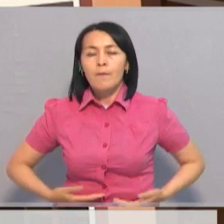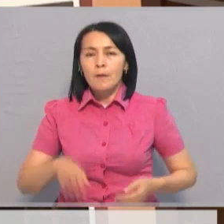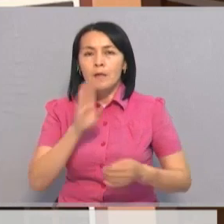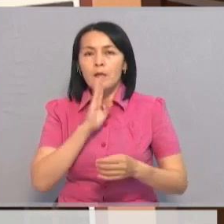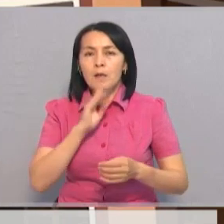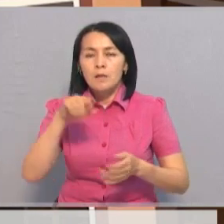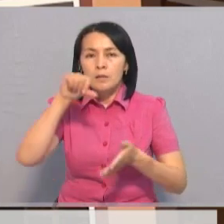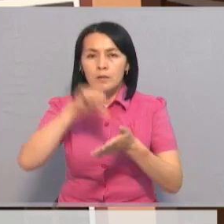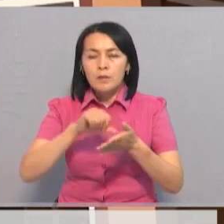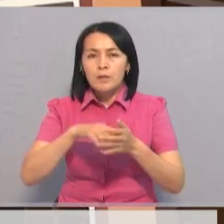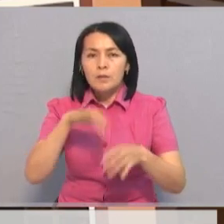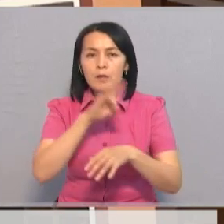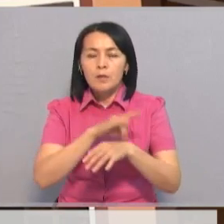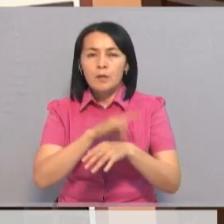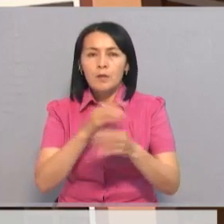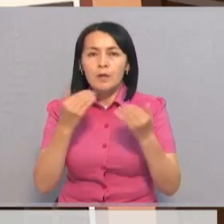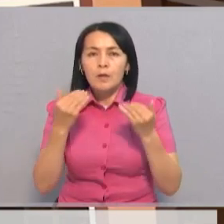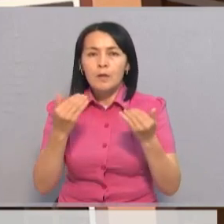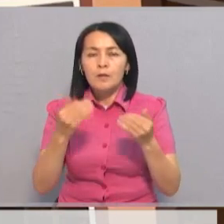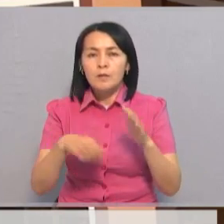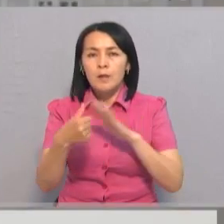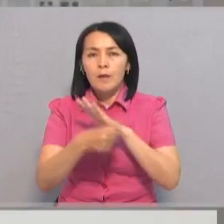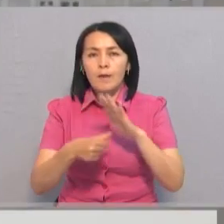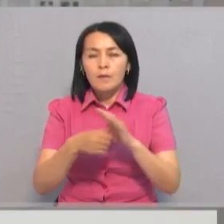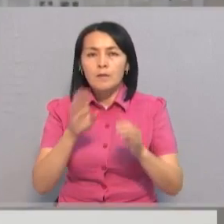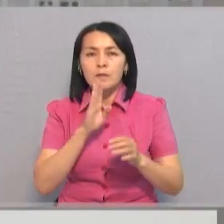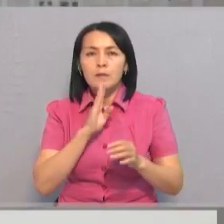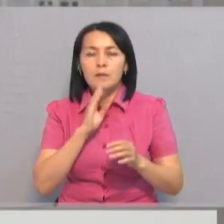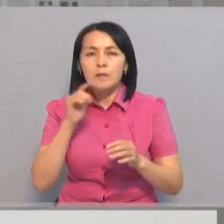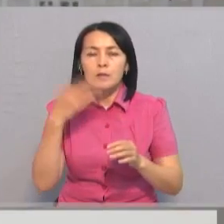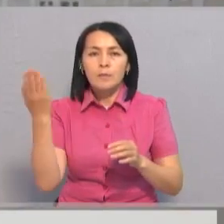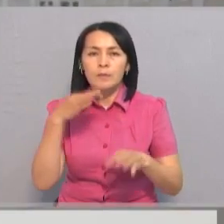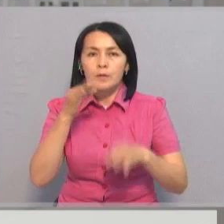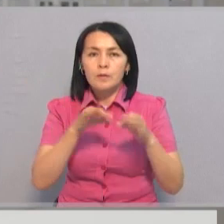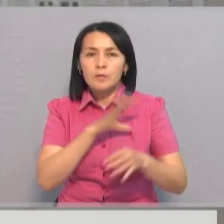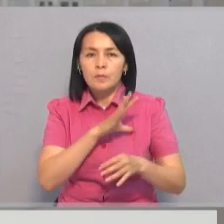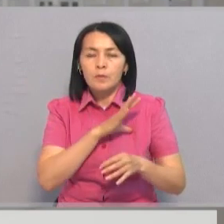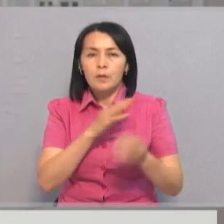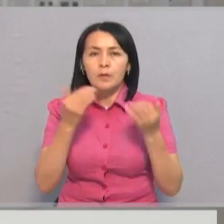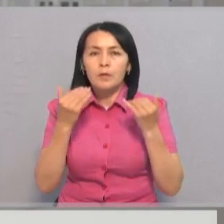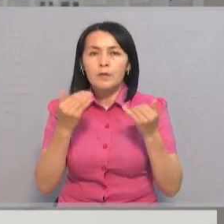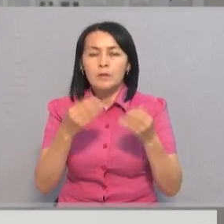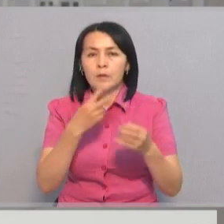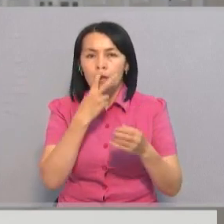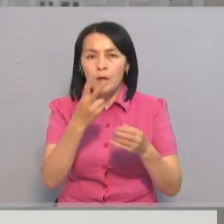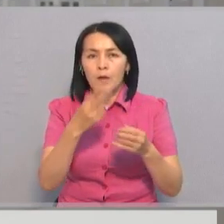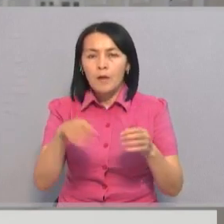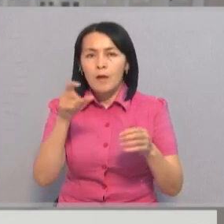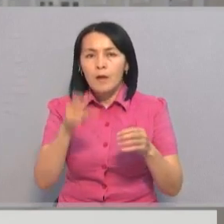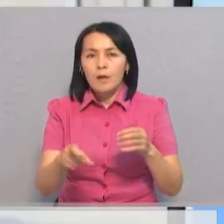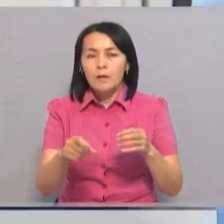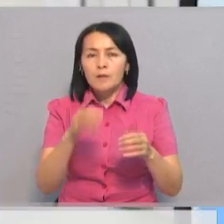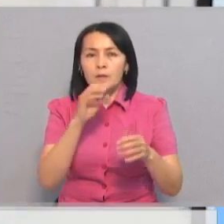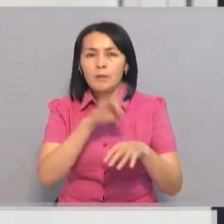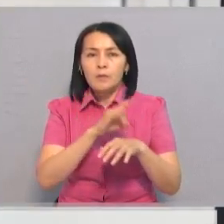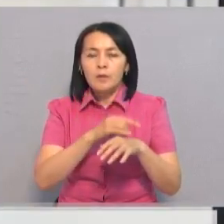жительницу, причастную к мошенничеству. Ее оказалась безработная женщина, ранее судимая за мошенничество. Как выяснилось, подозреваемая